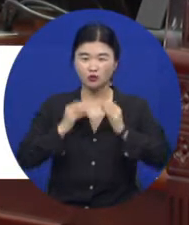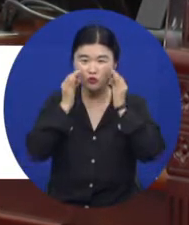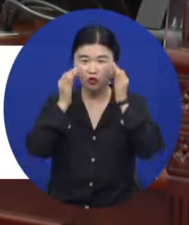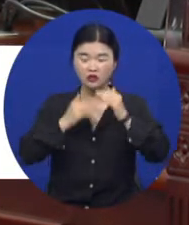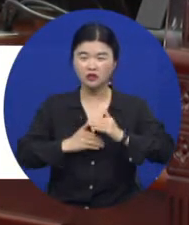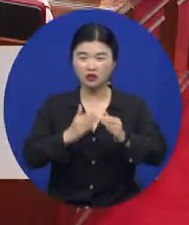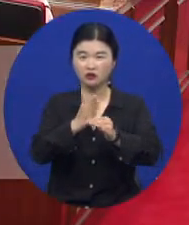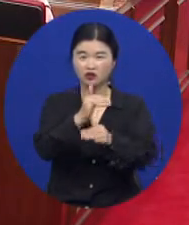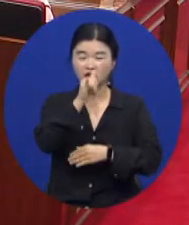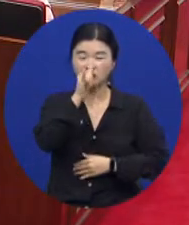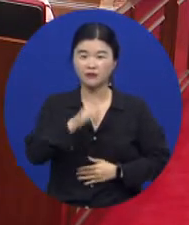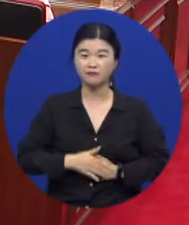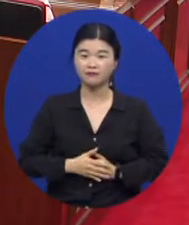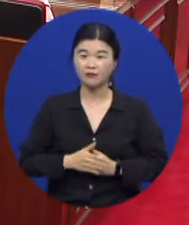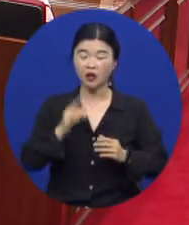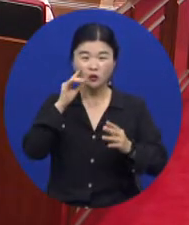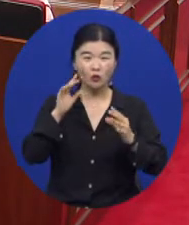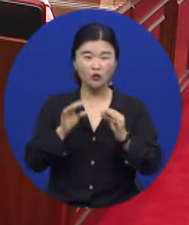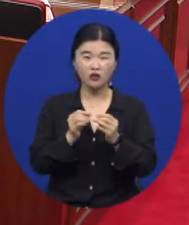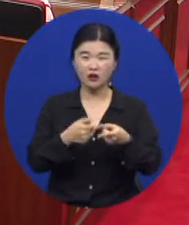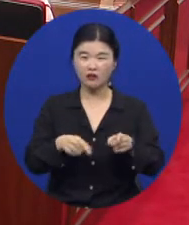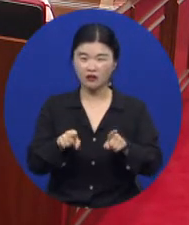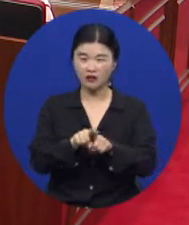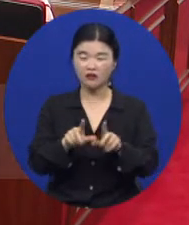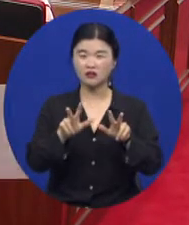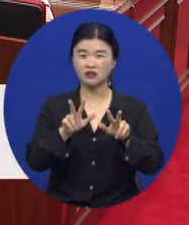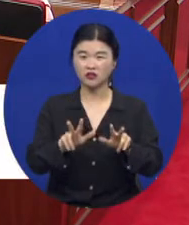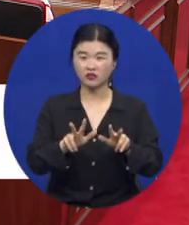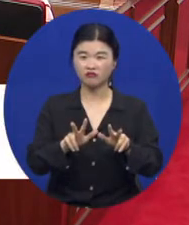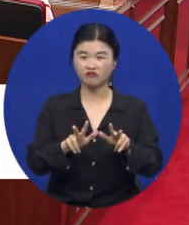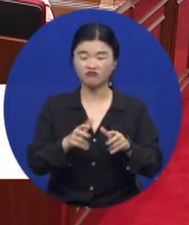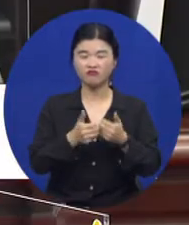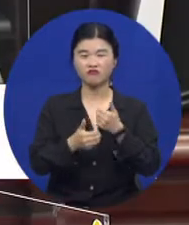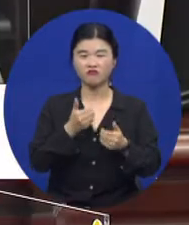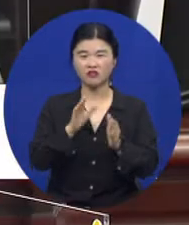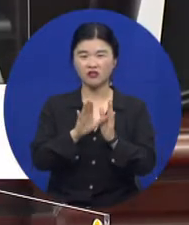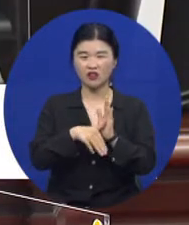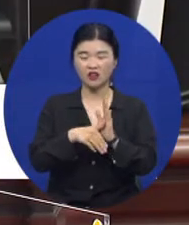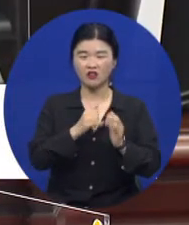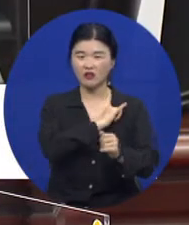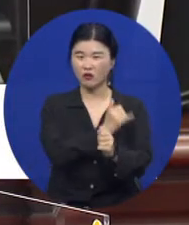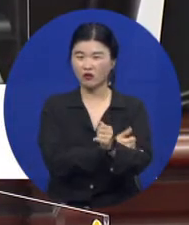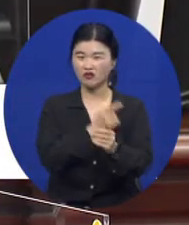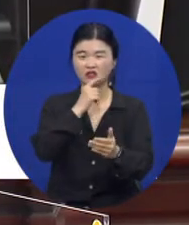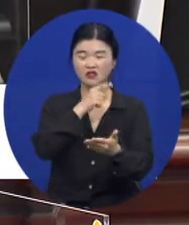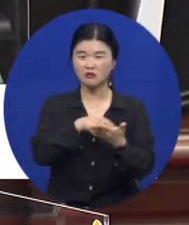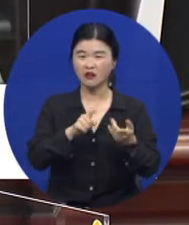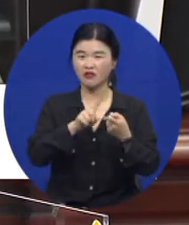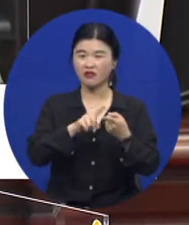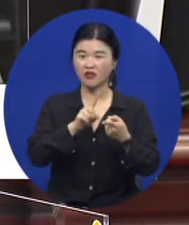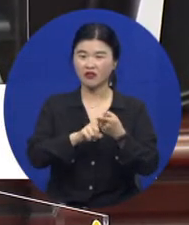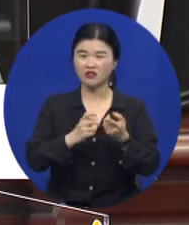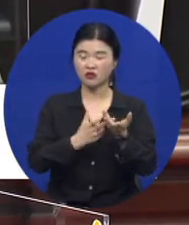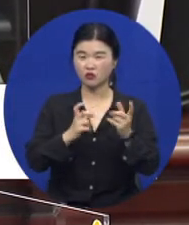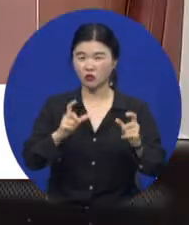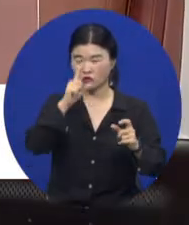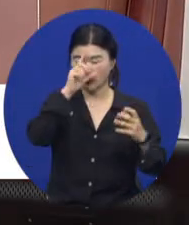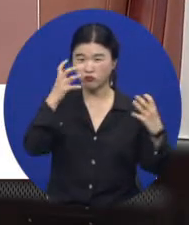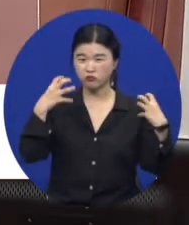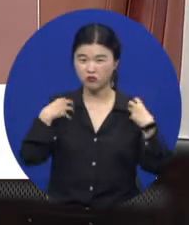진행되고 있습니다. 동의안과 함께 해군기지 건설 과정에서 발생한 인권 침해 등에 대해 정부와 제주도